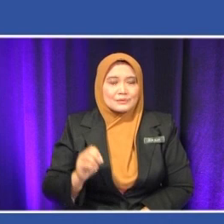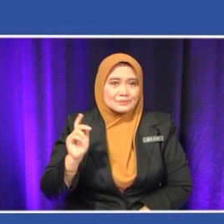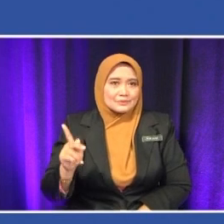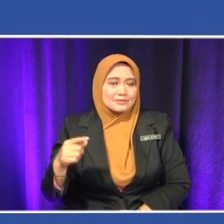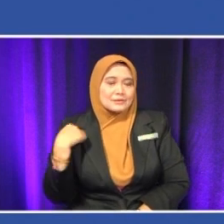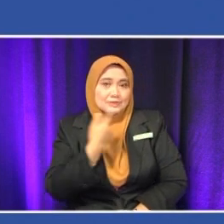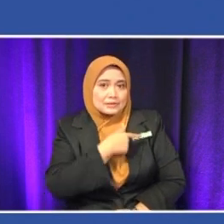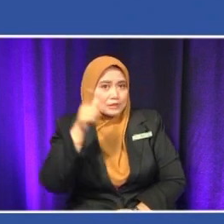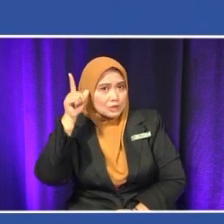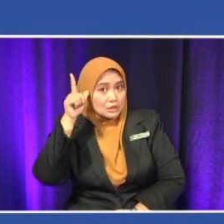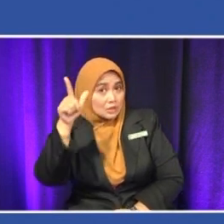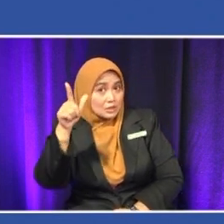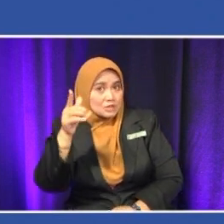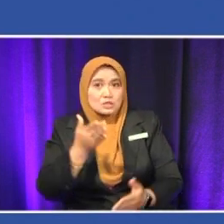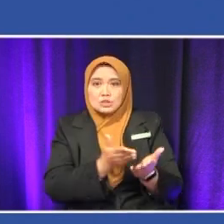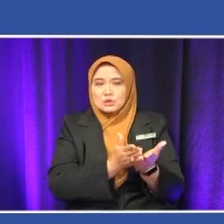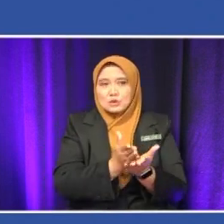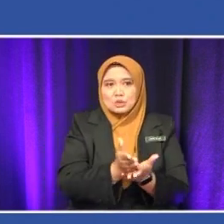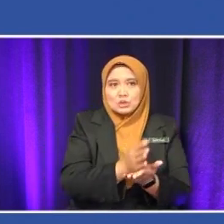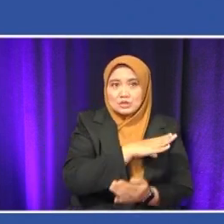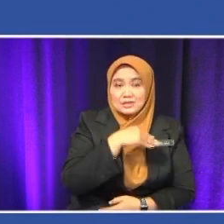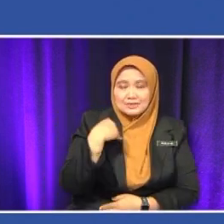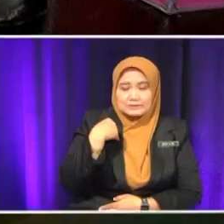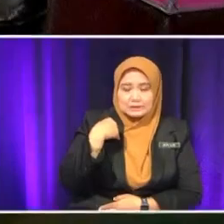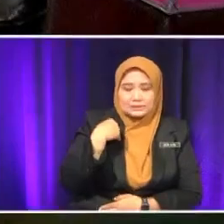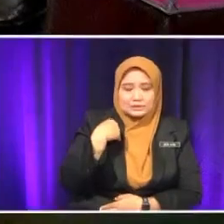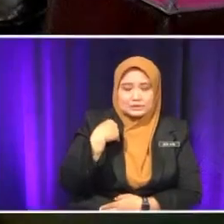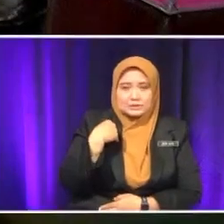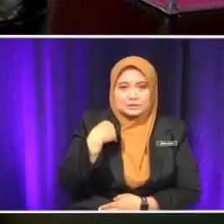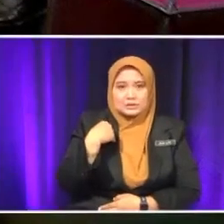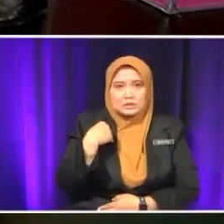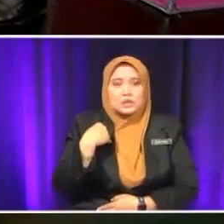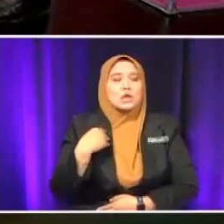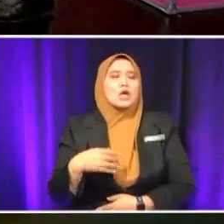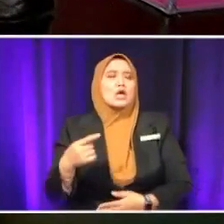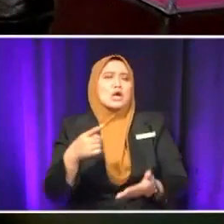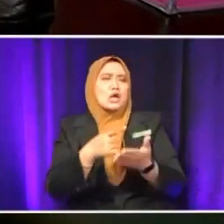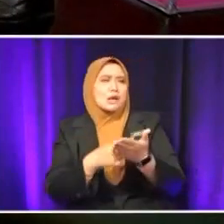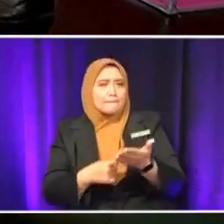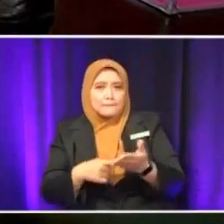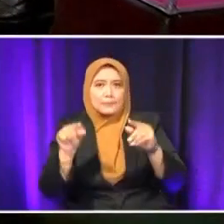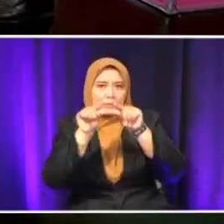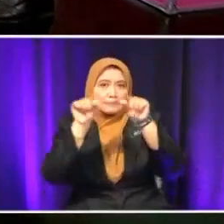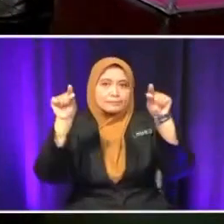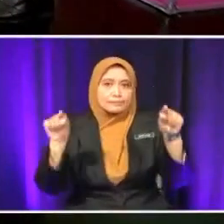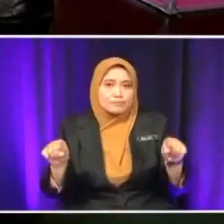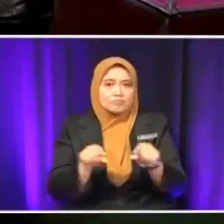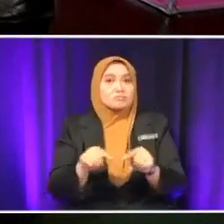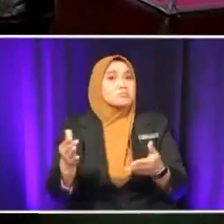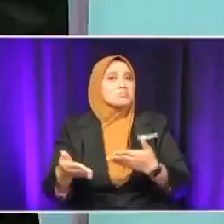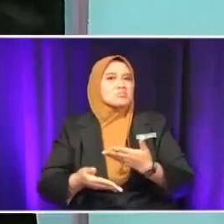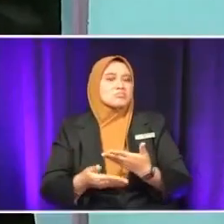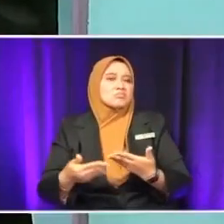tengok seterusnya. Oh ya, yeah, lupa Naim. Naim pun dapat pelekat. Apa itu graf mudah? Okey, graf mudah ini